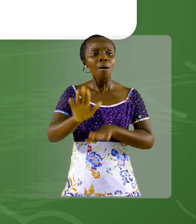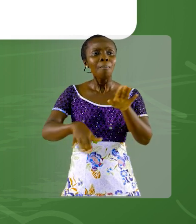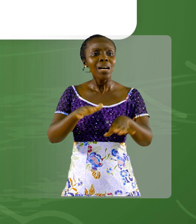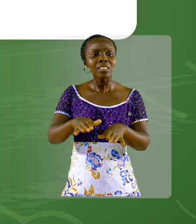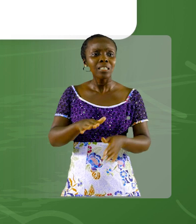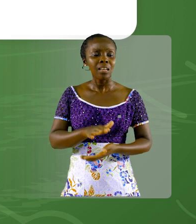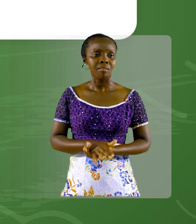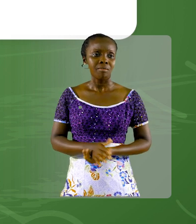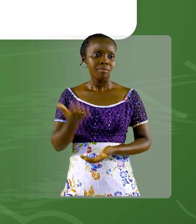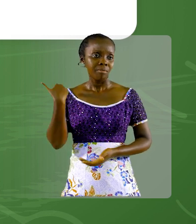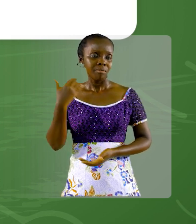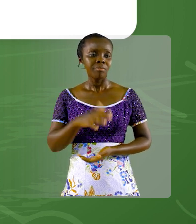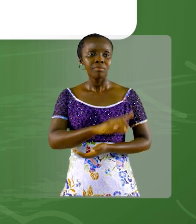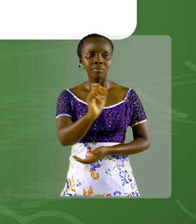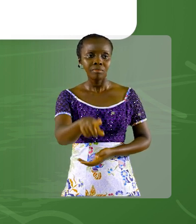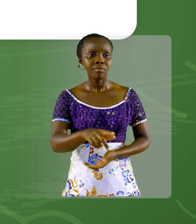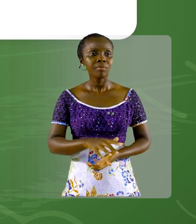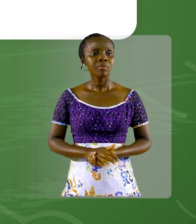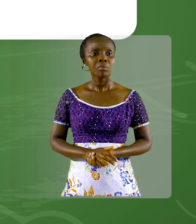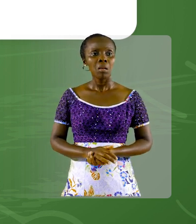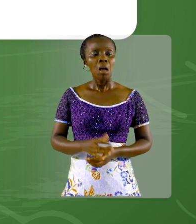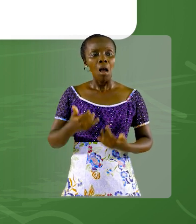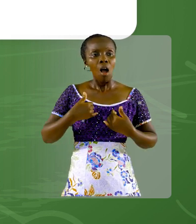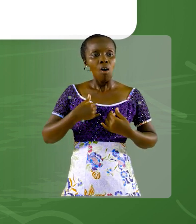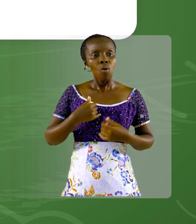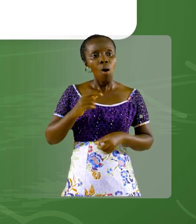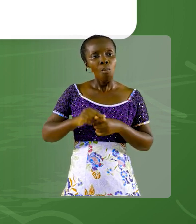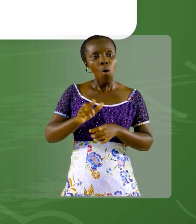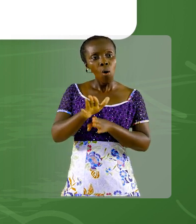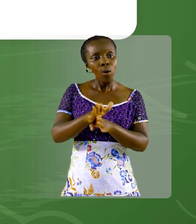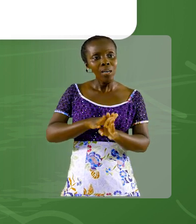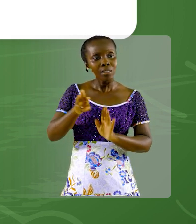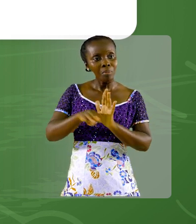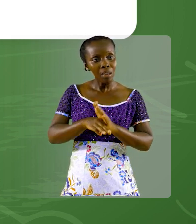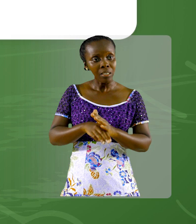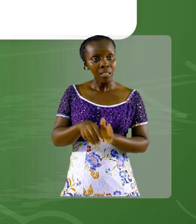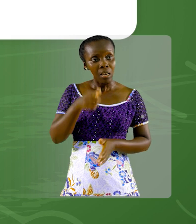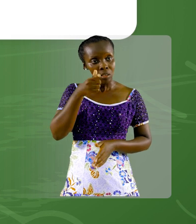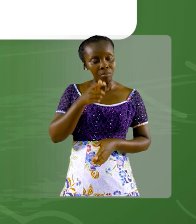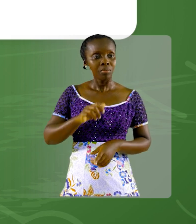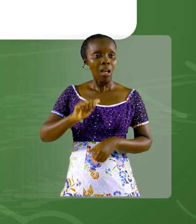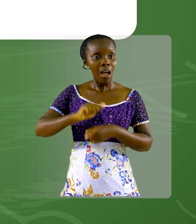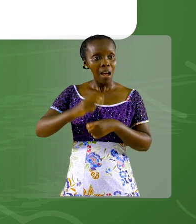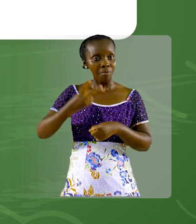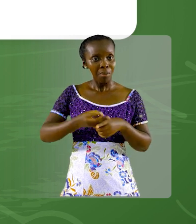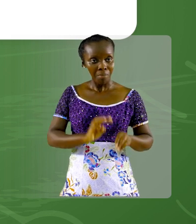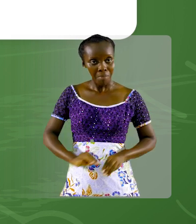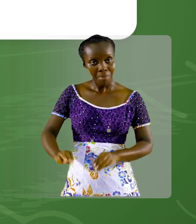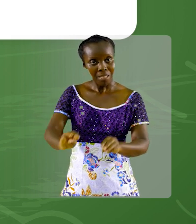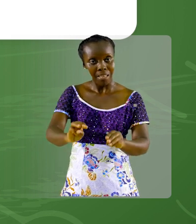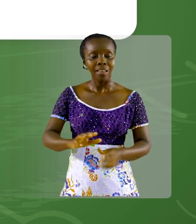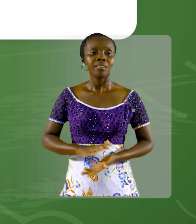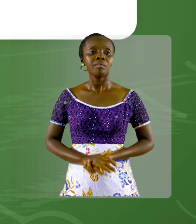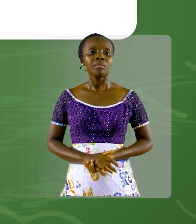marchait-il? Alors, nous avons lentement qui est ici un adverbe de manière.